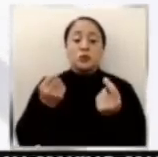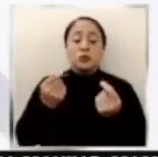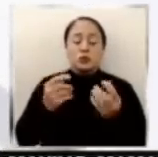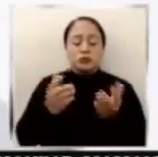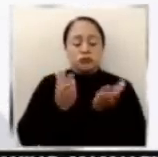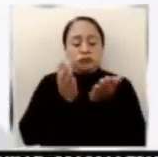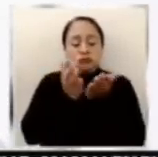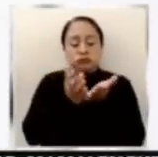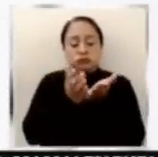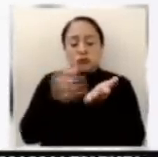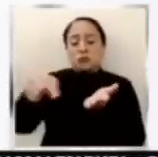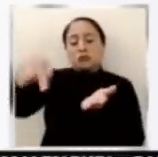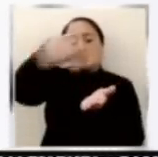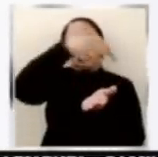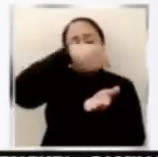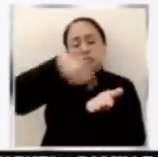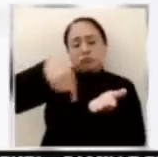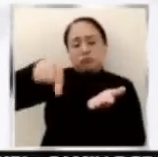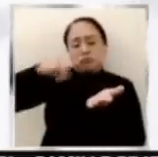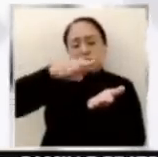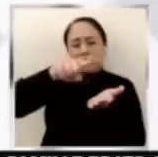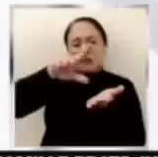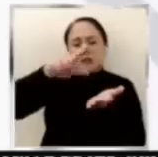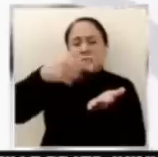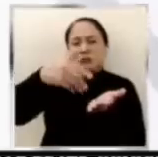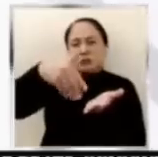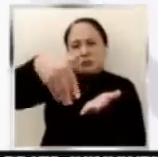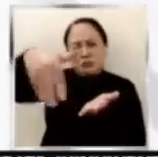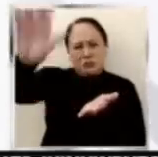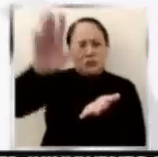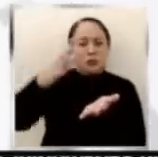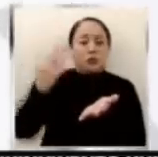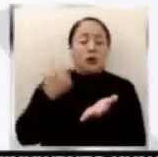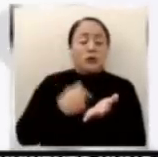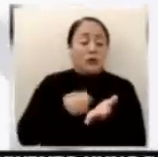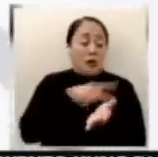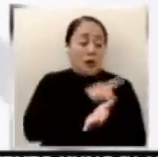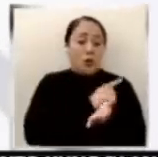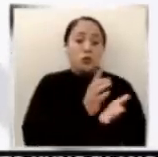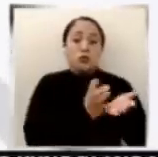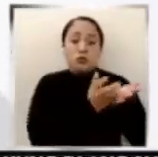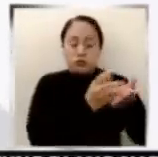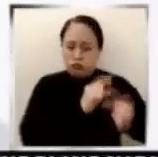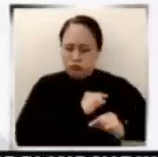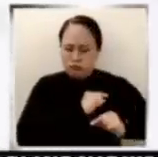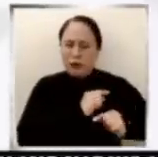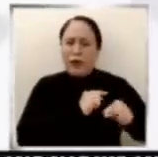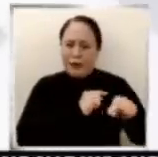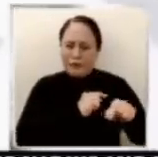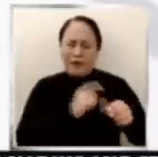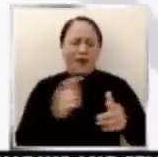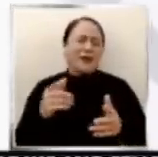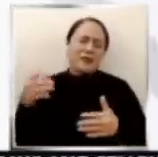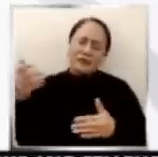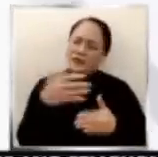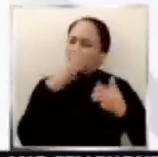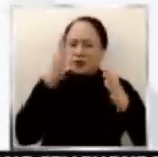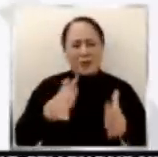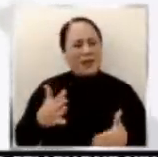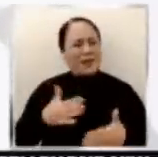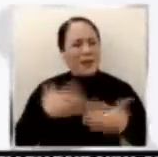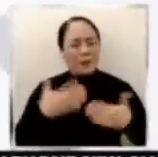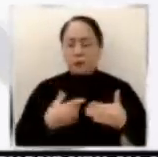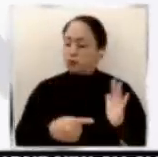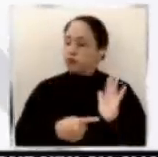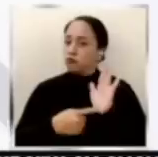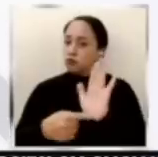lang. Sumirit na rin yung barko kasi dalawang barko natin. Masaya na rin po yung mga mangingisda dito kasi pinapakita ng ating mga